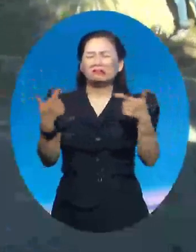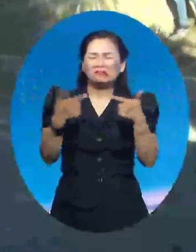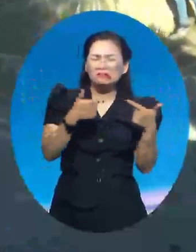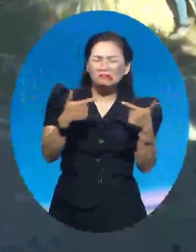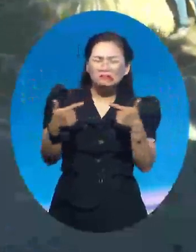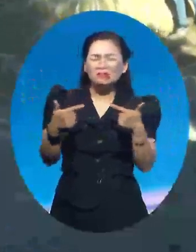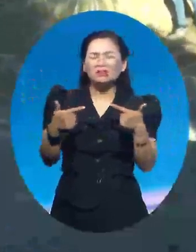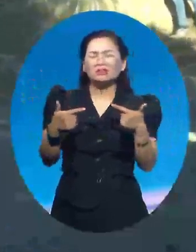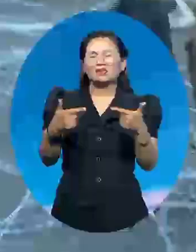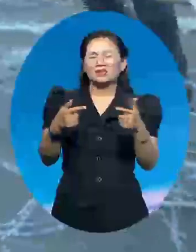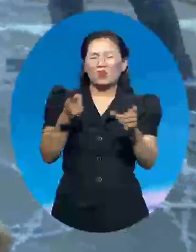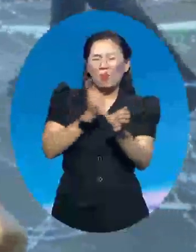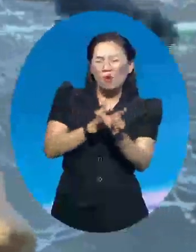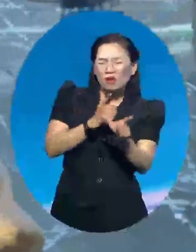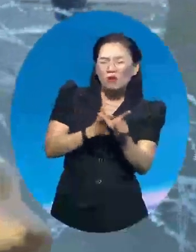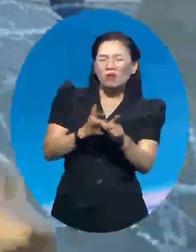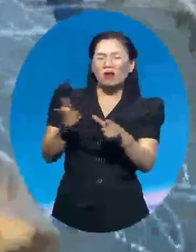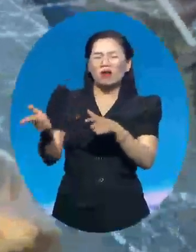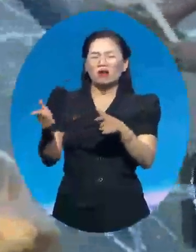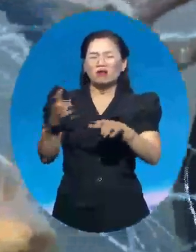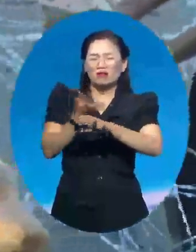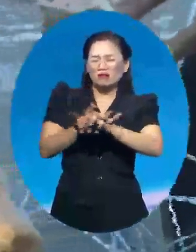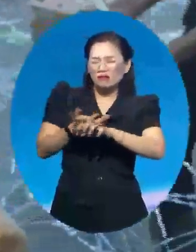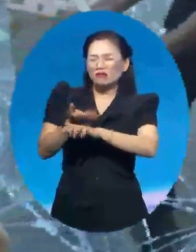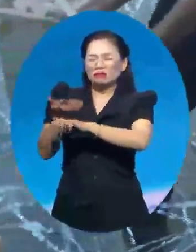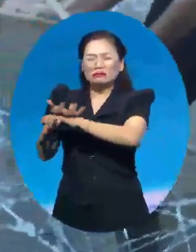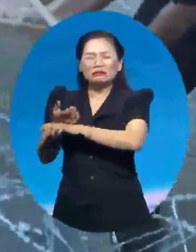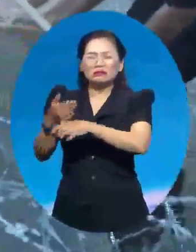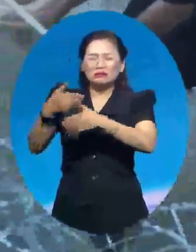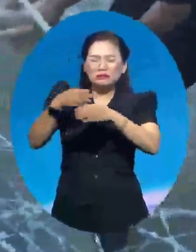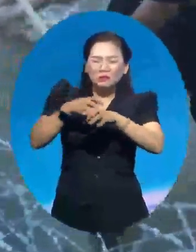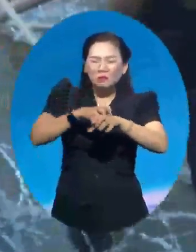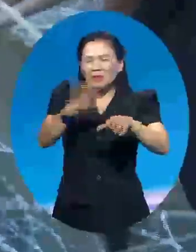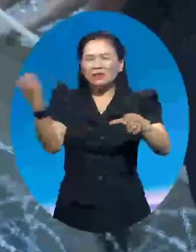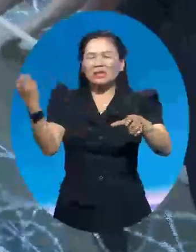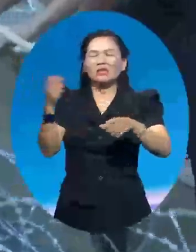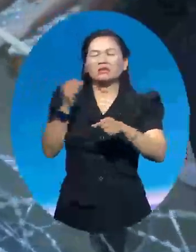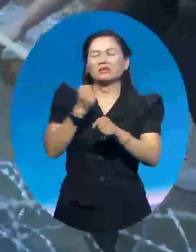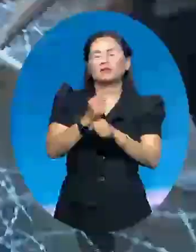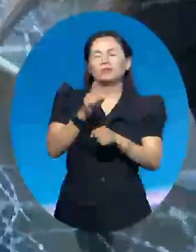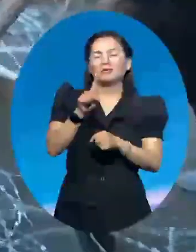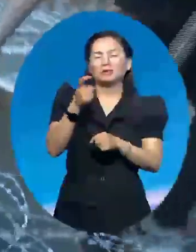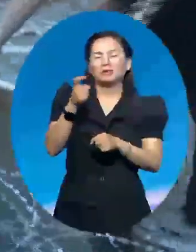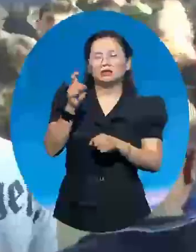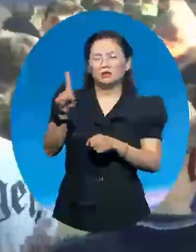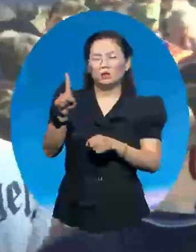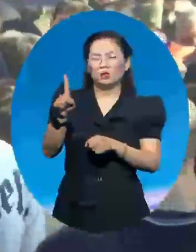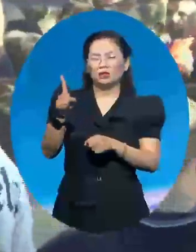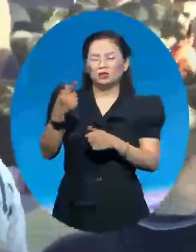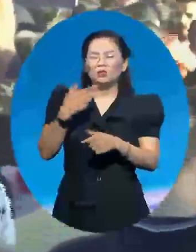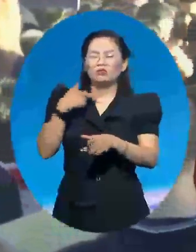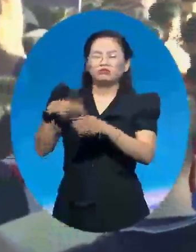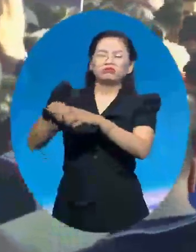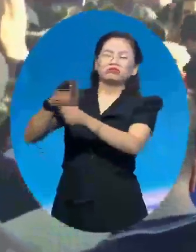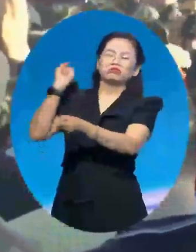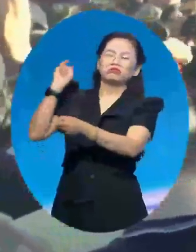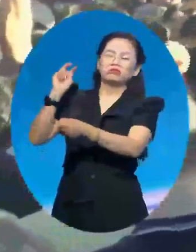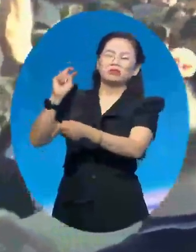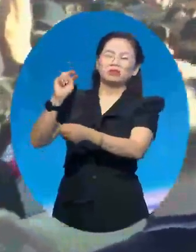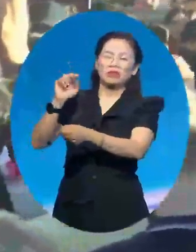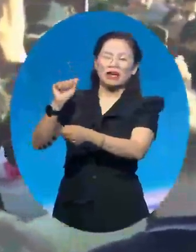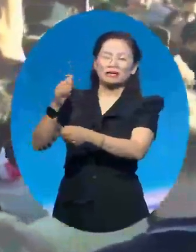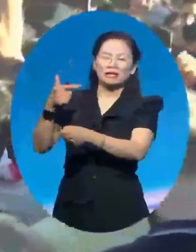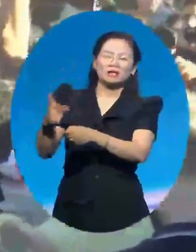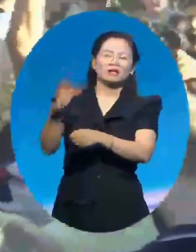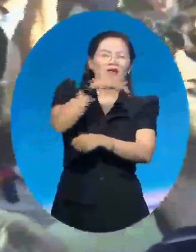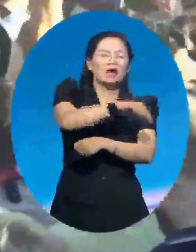Armenia. Cộng hòa Nagorno-Karabakh tự xưng kiểm soát khu vực này từ năm 1991, từng đòi ly khai khỏi Azerbaijan và sáp nhập